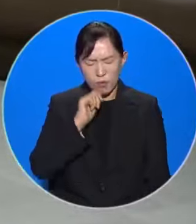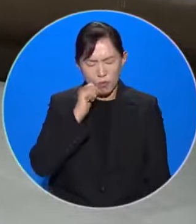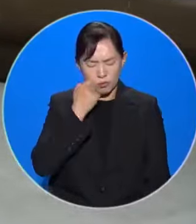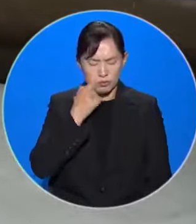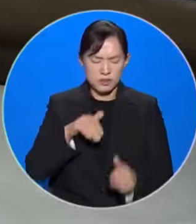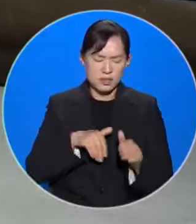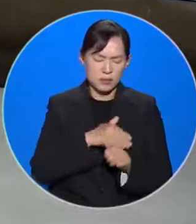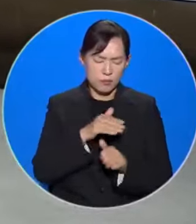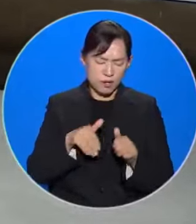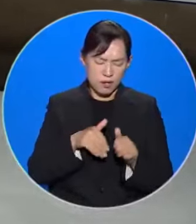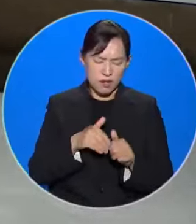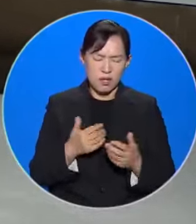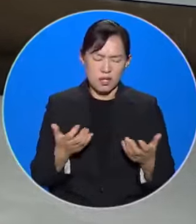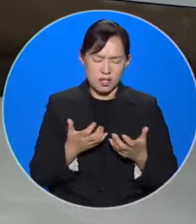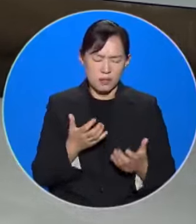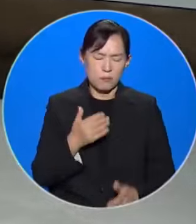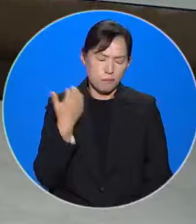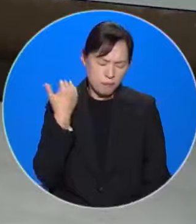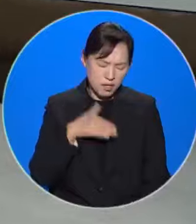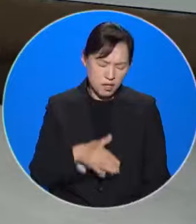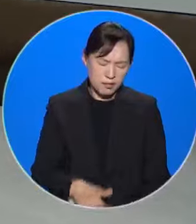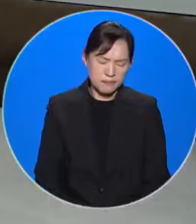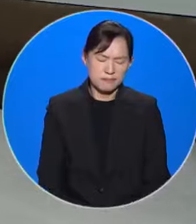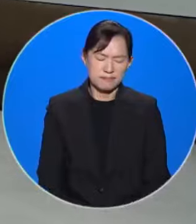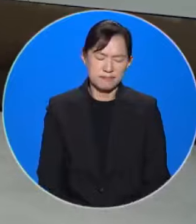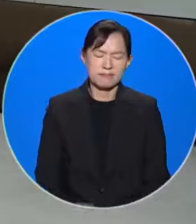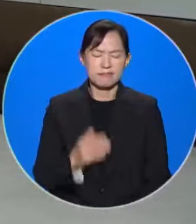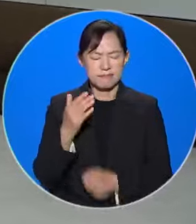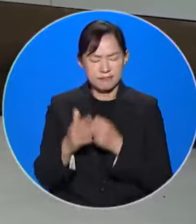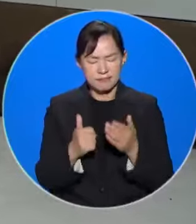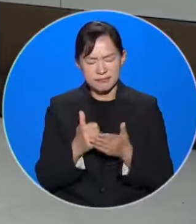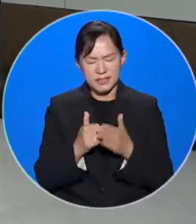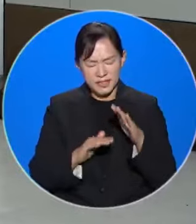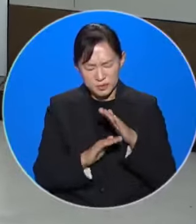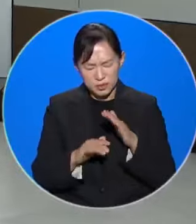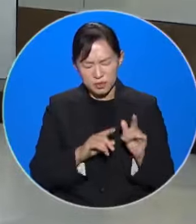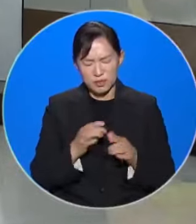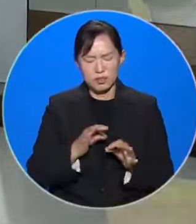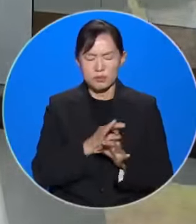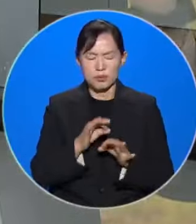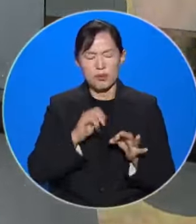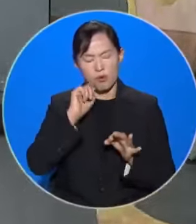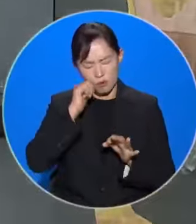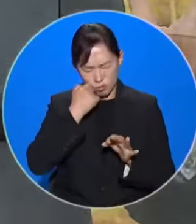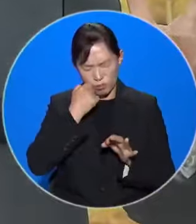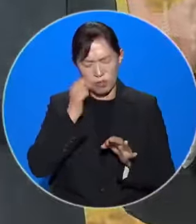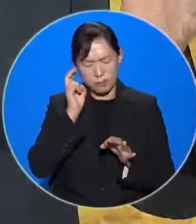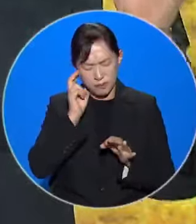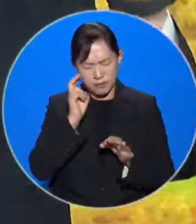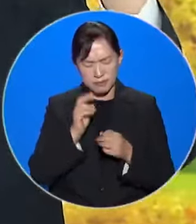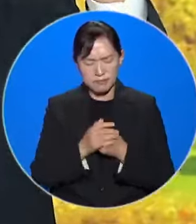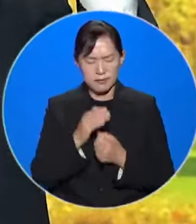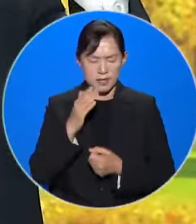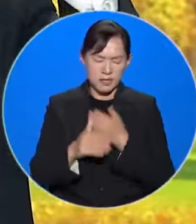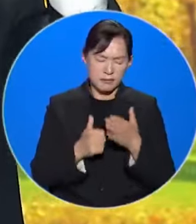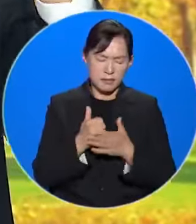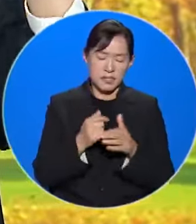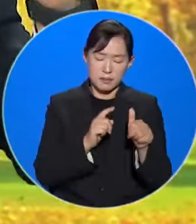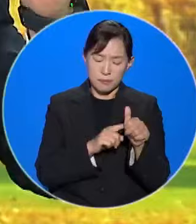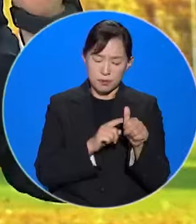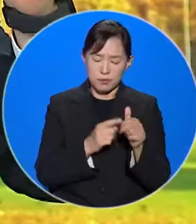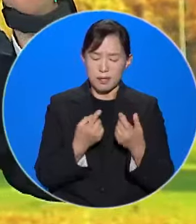가운데 있습니다. 일도 하지 못하는 가운데 있다고 합니다. 하나님 가정이 여러 가지 경제적으로도 어려울 줄 압니다. 하나님 우리